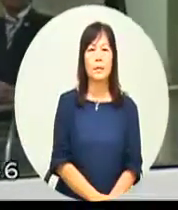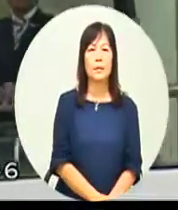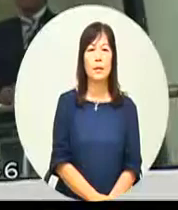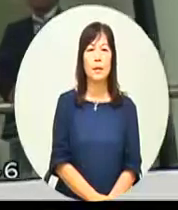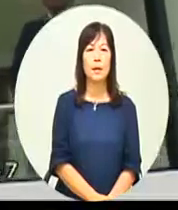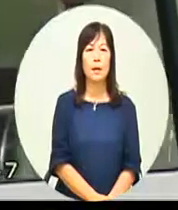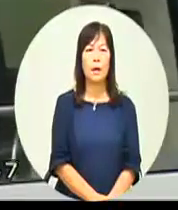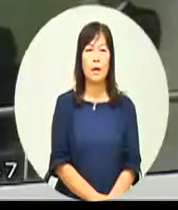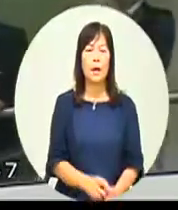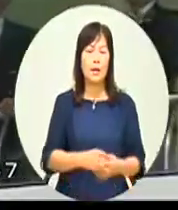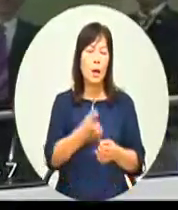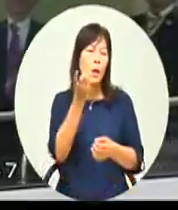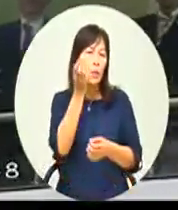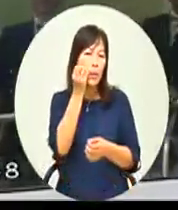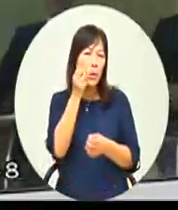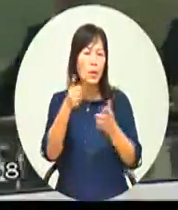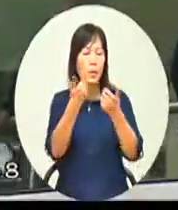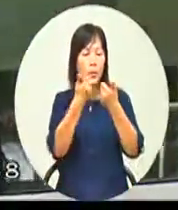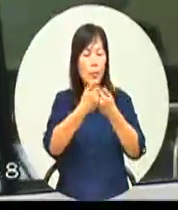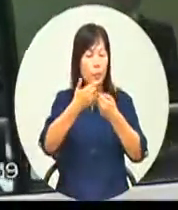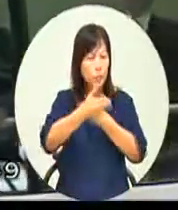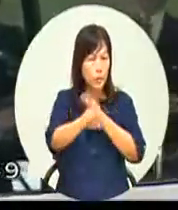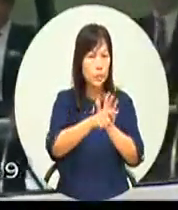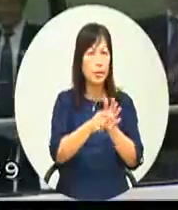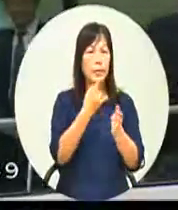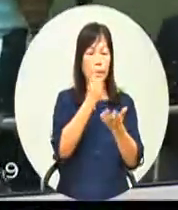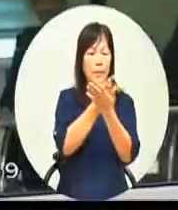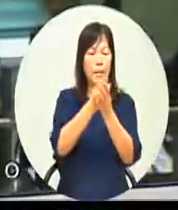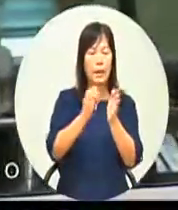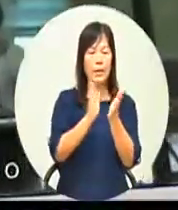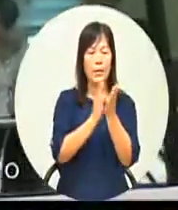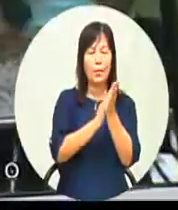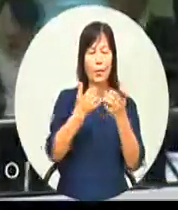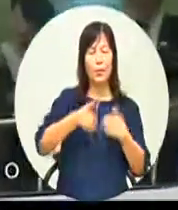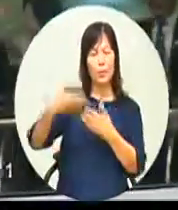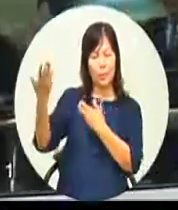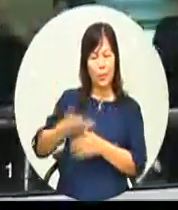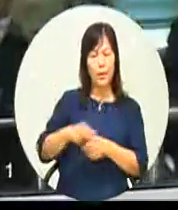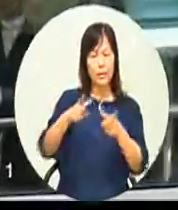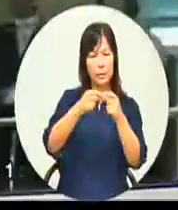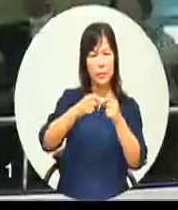旁听我们这个的会议进行哦，我们是不是大家用热烈的掌声欢迎他？